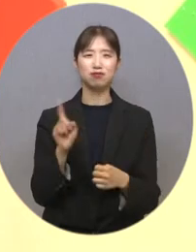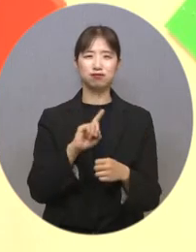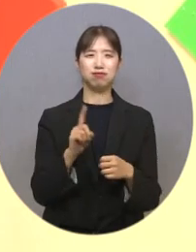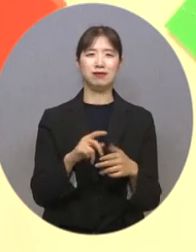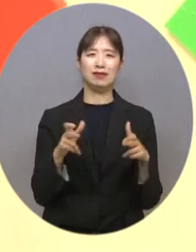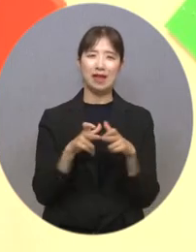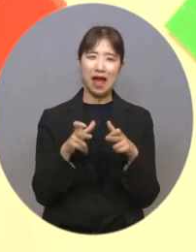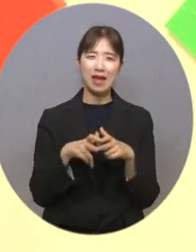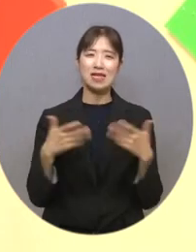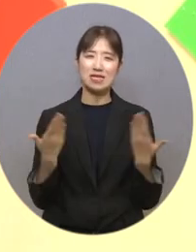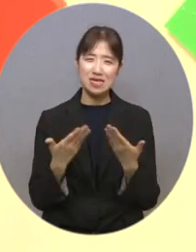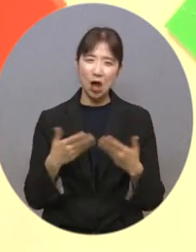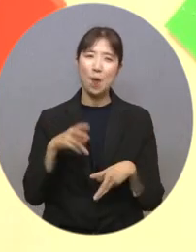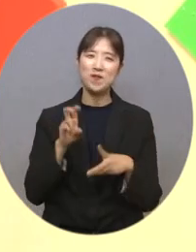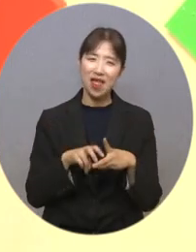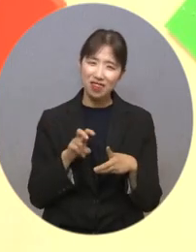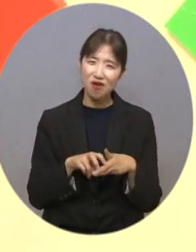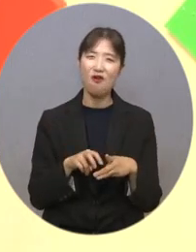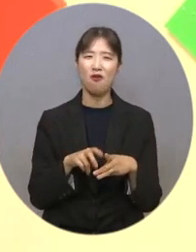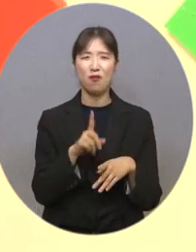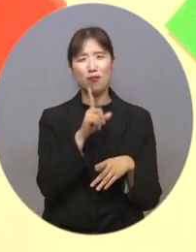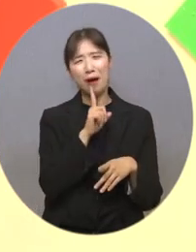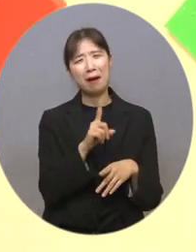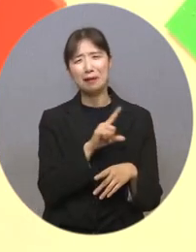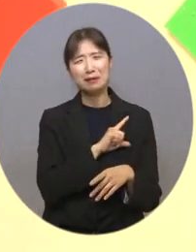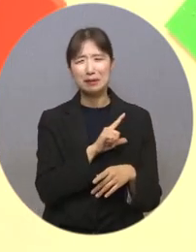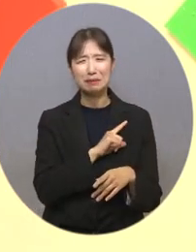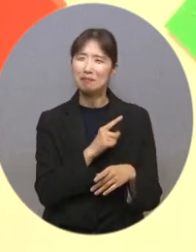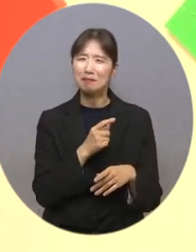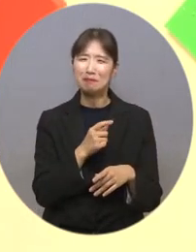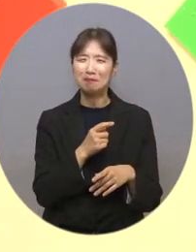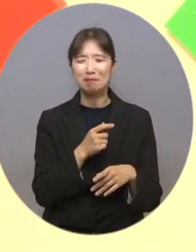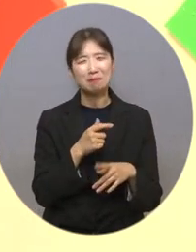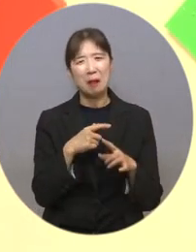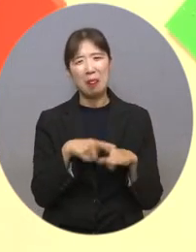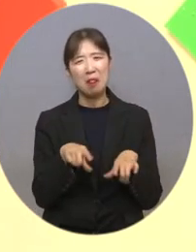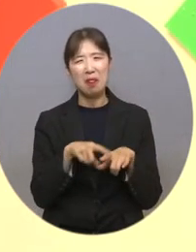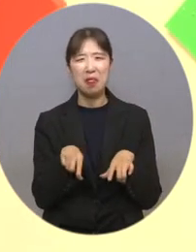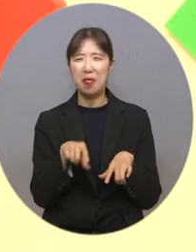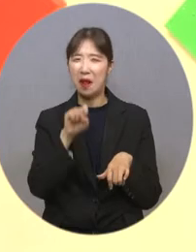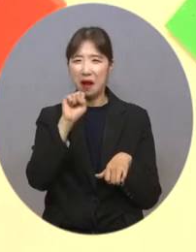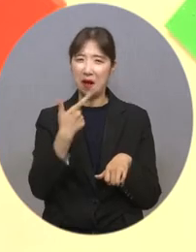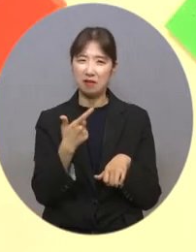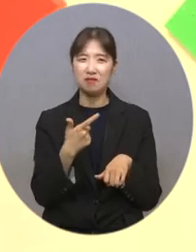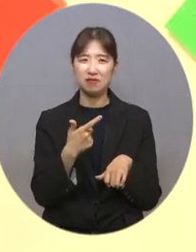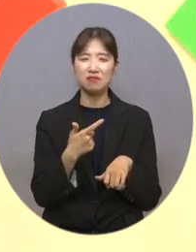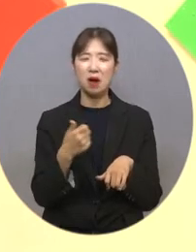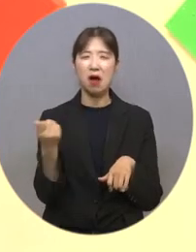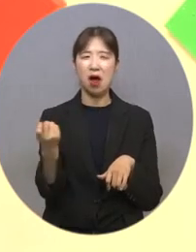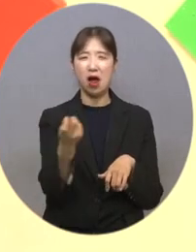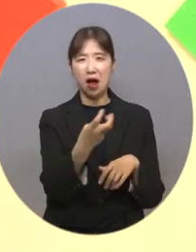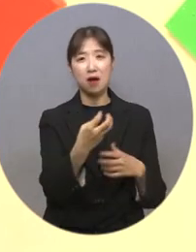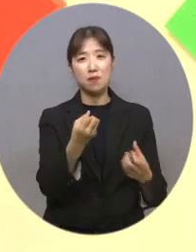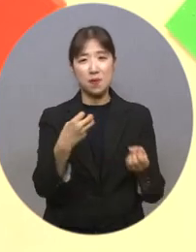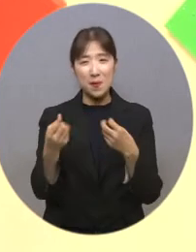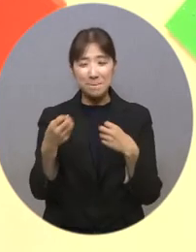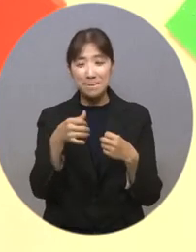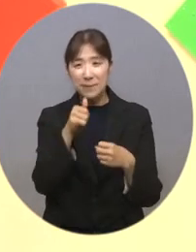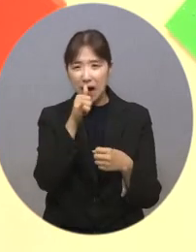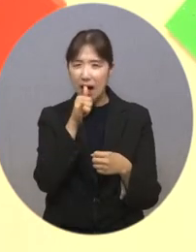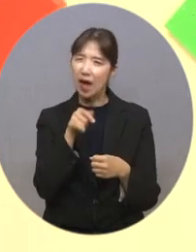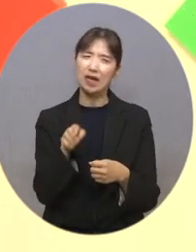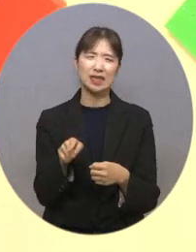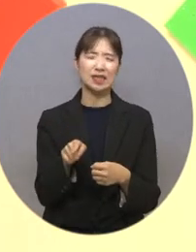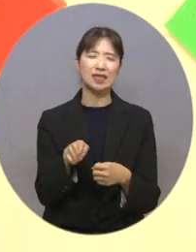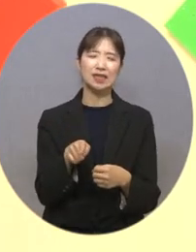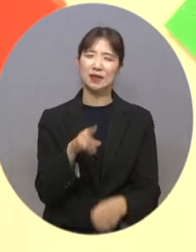뭐 장애인 직업 센터 뭐 이런 부분들이어서 네. 한 몇백 개 정도 이렇게 나왔는데 그걸 가지고는 아닌